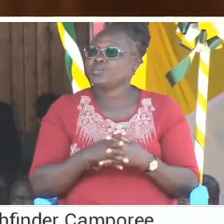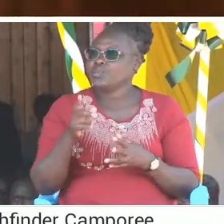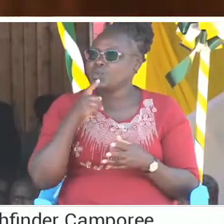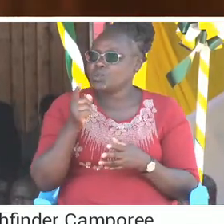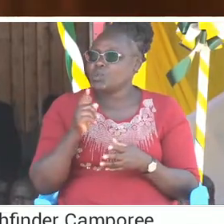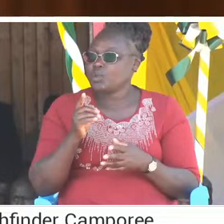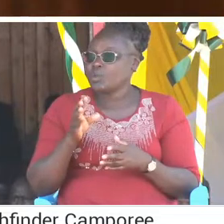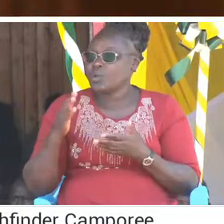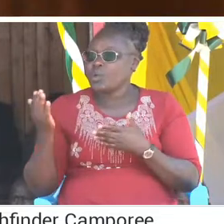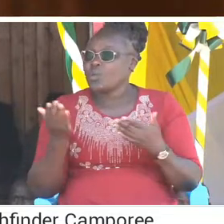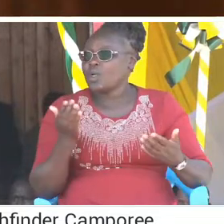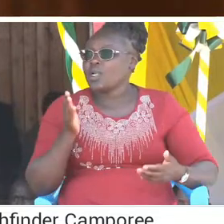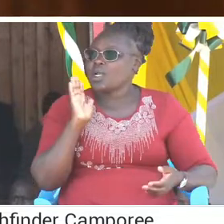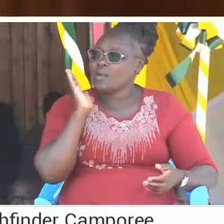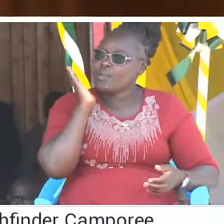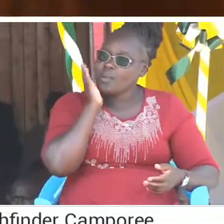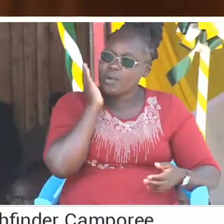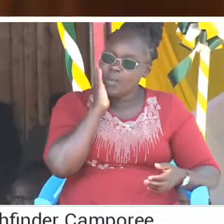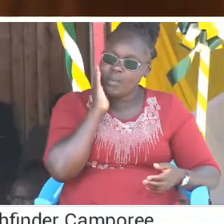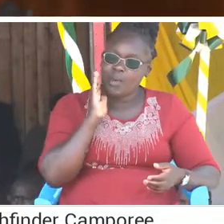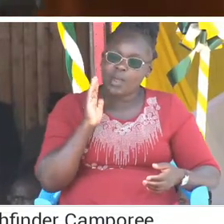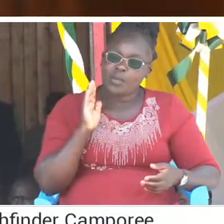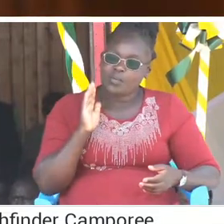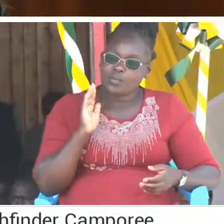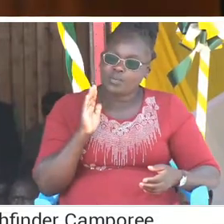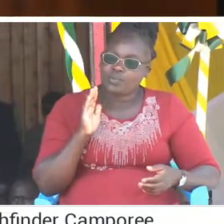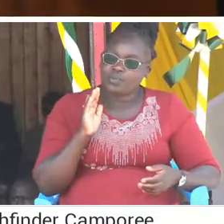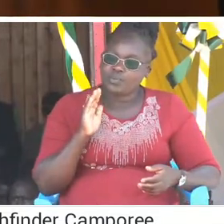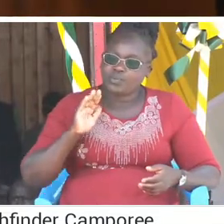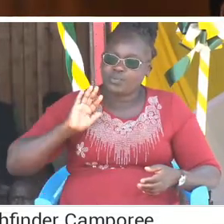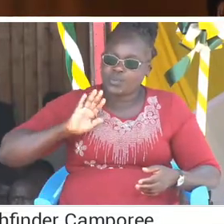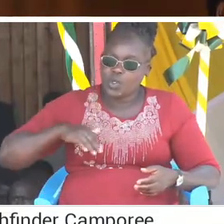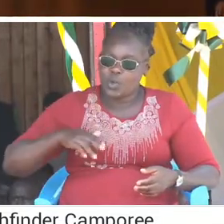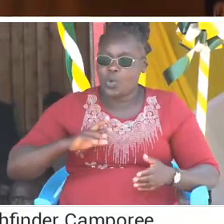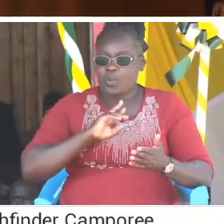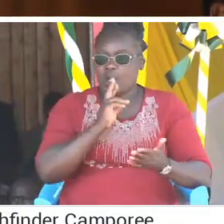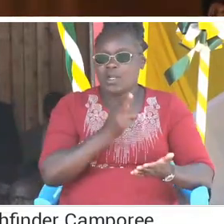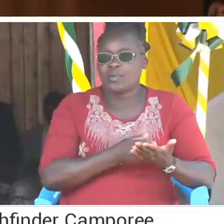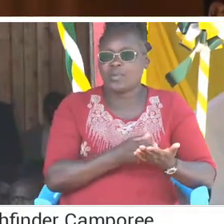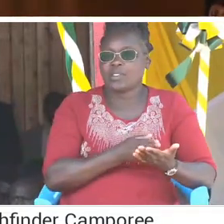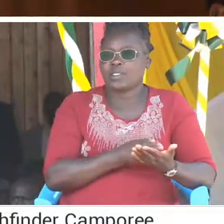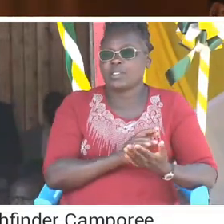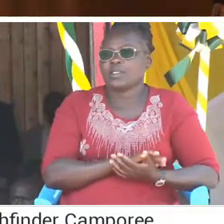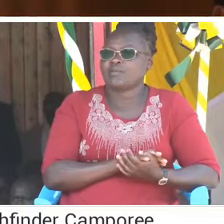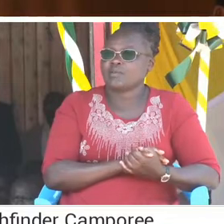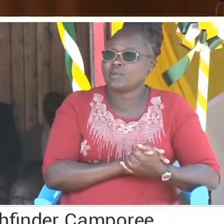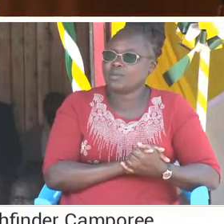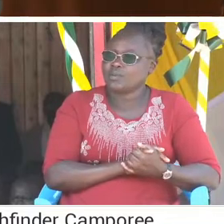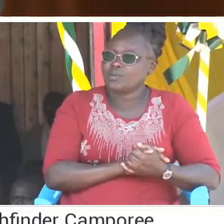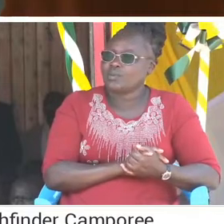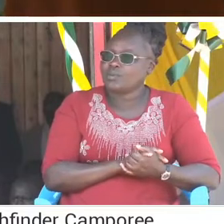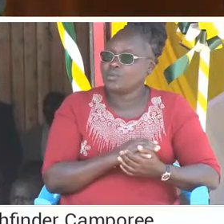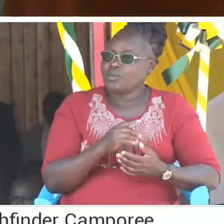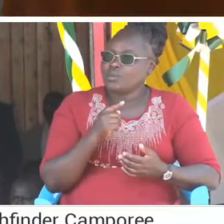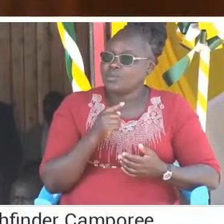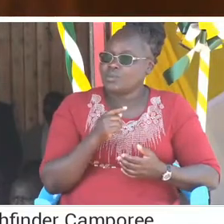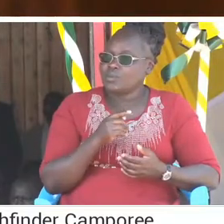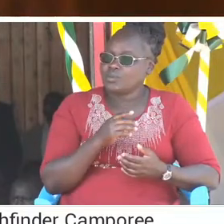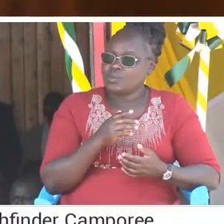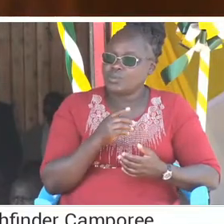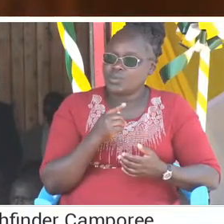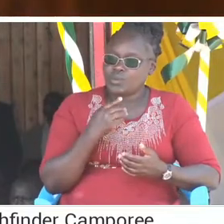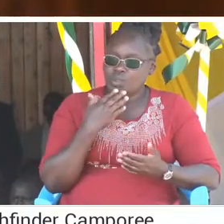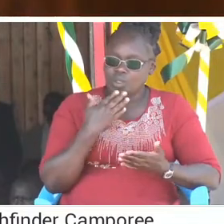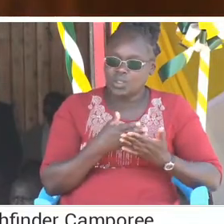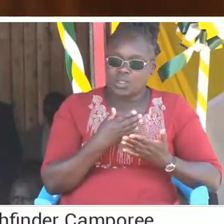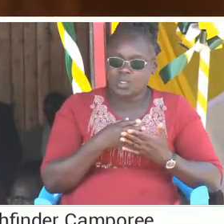na ni kiongozi wetu katika county yetu ya Nandi, na yeye ndiye ametusaidia vile vile katika mambo ya ukaguzi wa kwaride ya